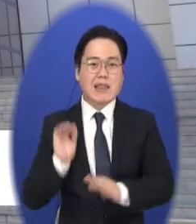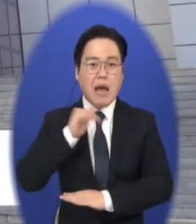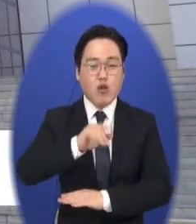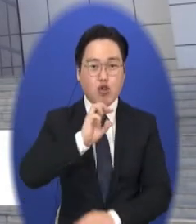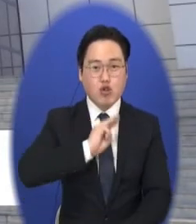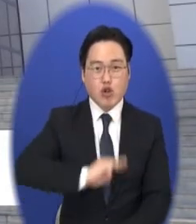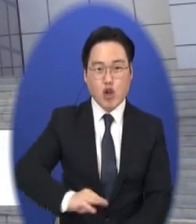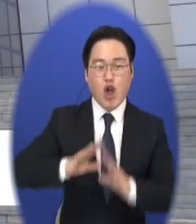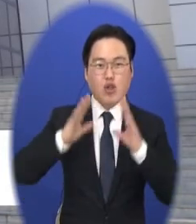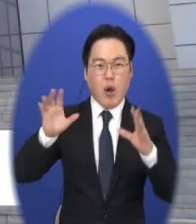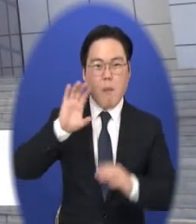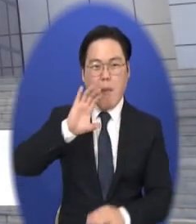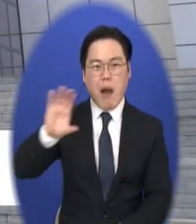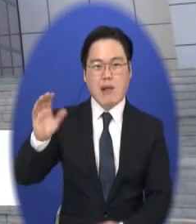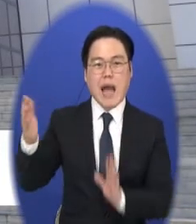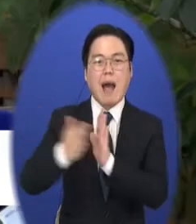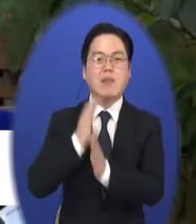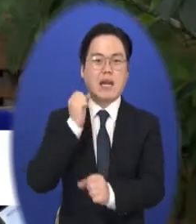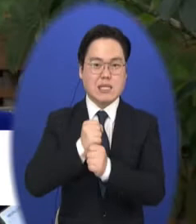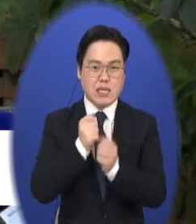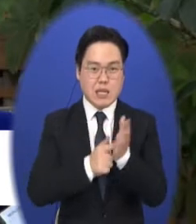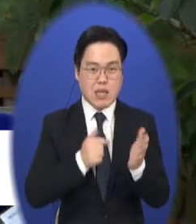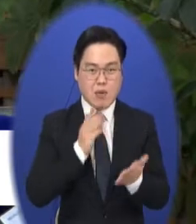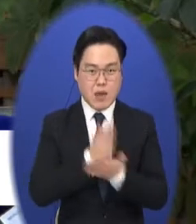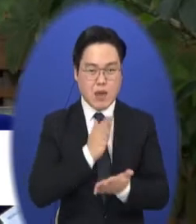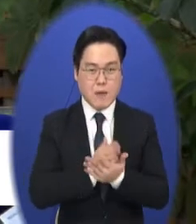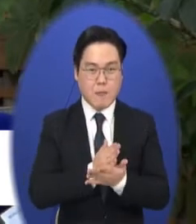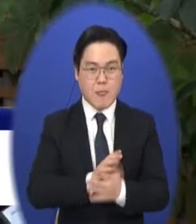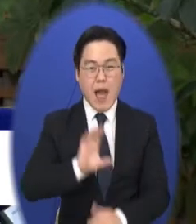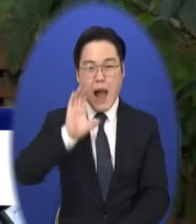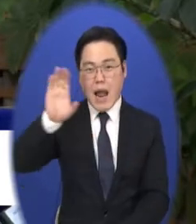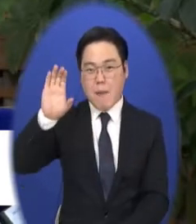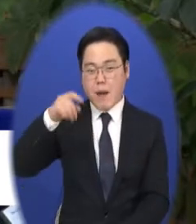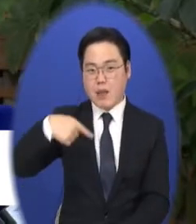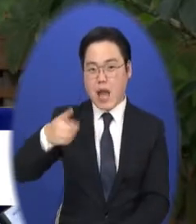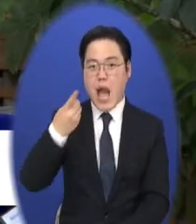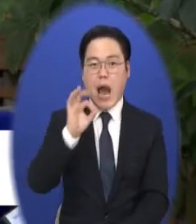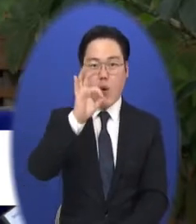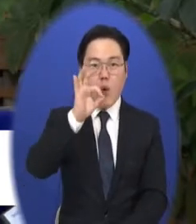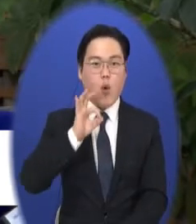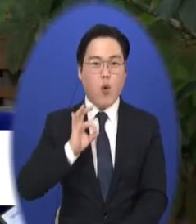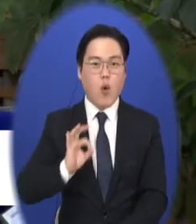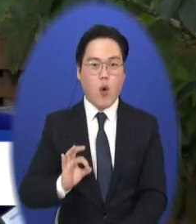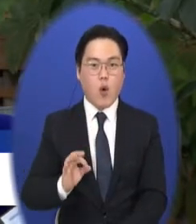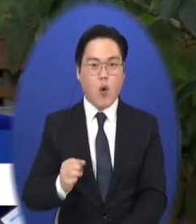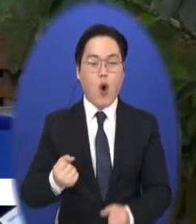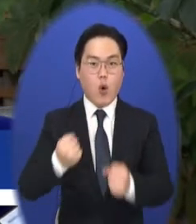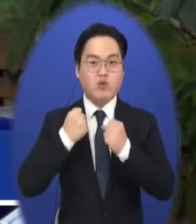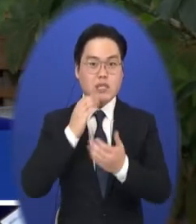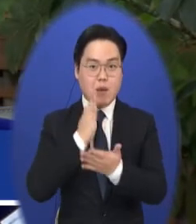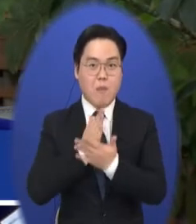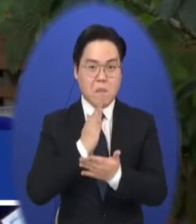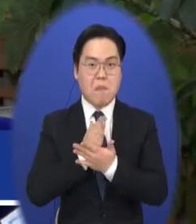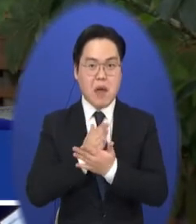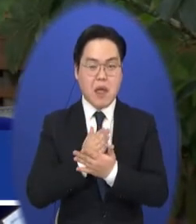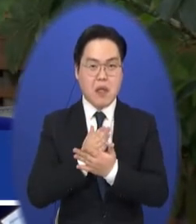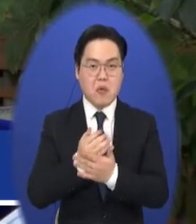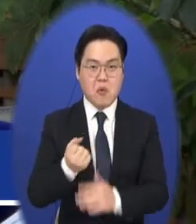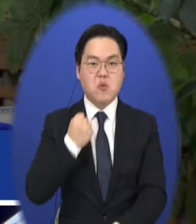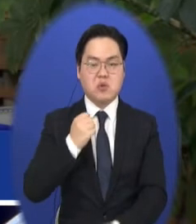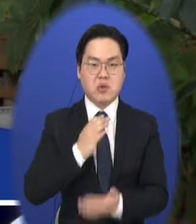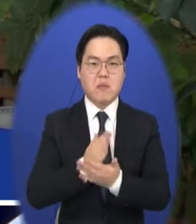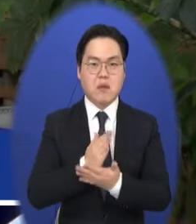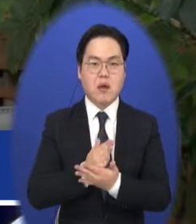ч хамтран ажиллах боломж байгаа гэлээ. Компаниудын нэг 10% нь бол харьцангуй өчтэй байгаа салбараас амардаг тийм